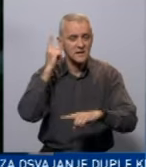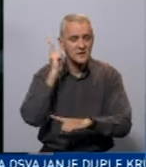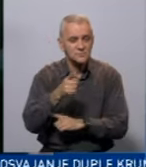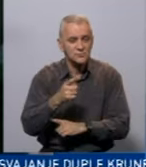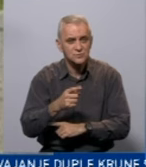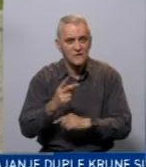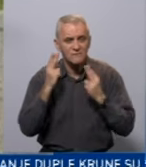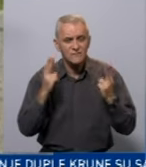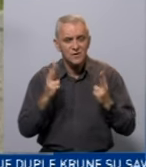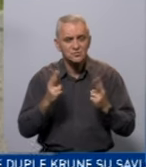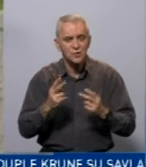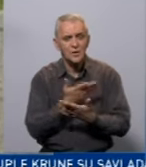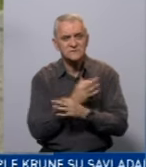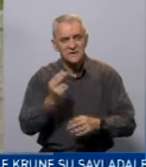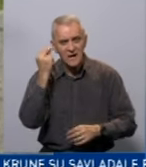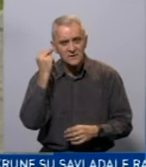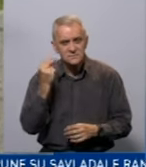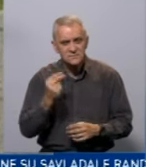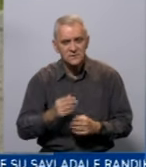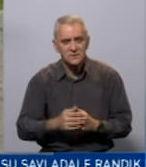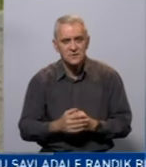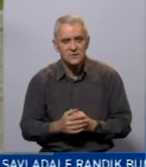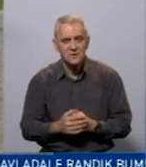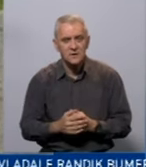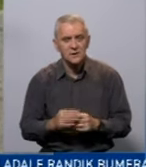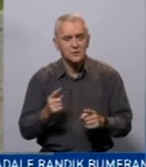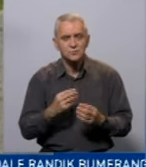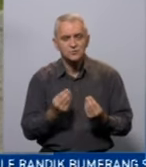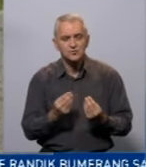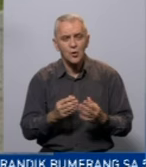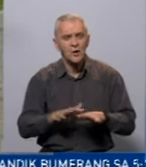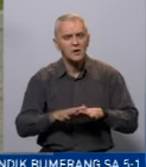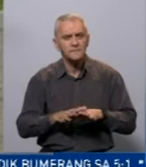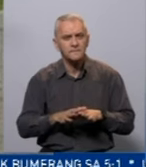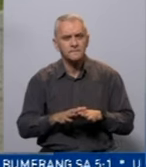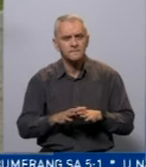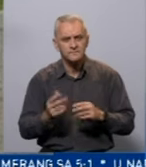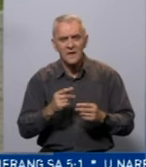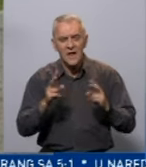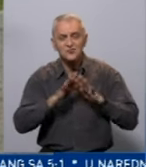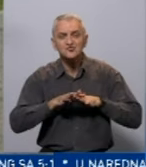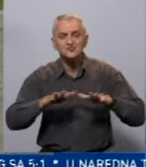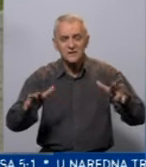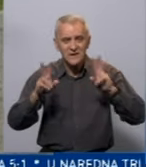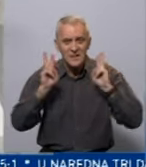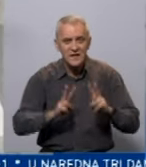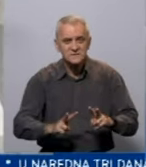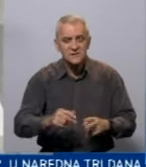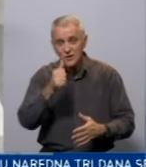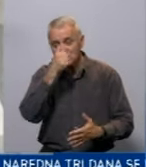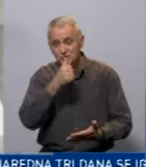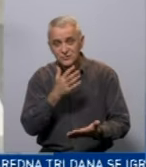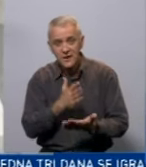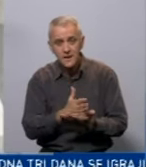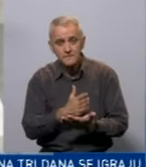tom kontekstu i za Srbiju zato što će eho zapravo širenja istine o tome šta se dogodilo ne